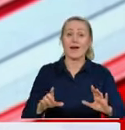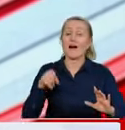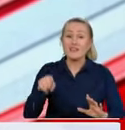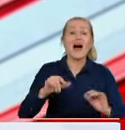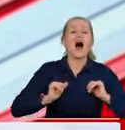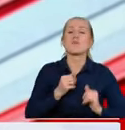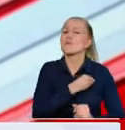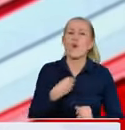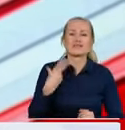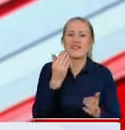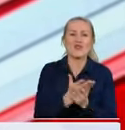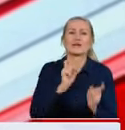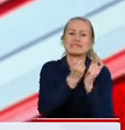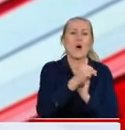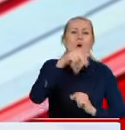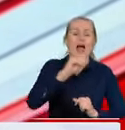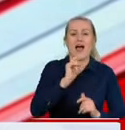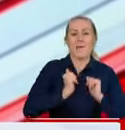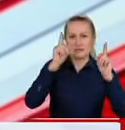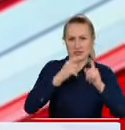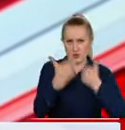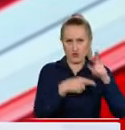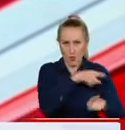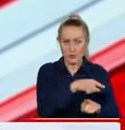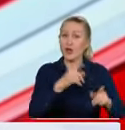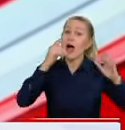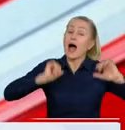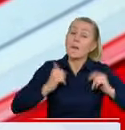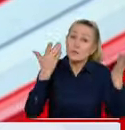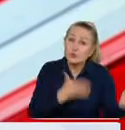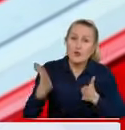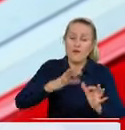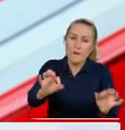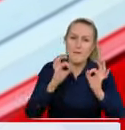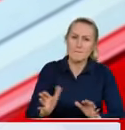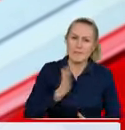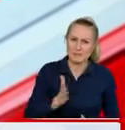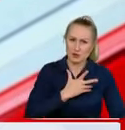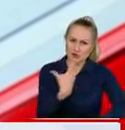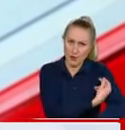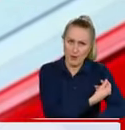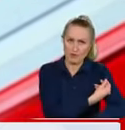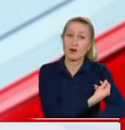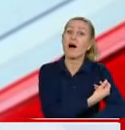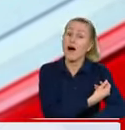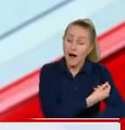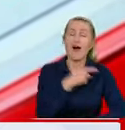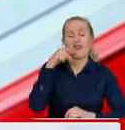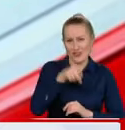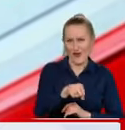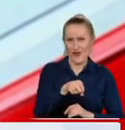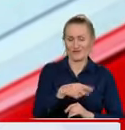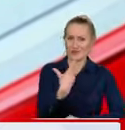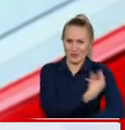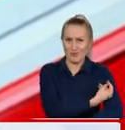ale cała Unia Europejska już zaczęła to robić. Przygotowała bezpieczną szczepionkę i wtedy oczywiście szczepienia